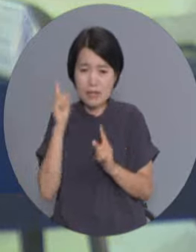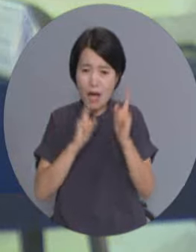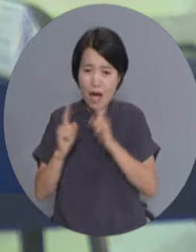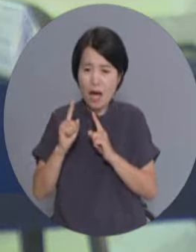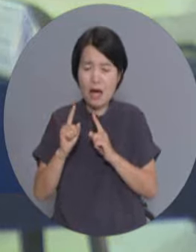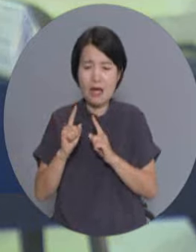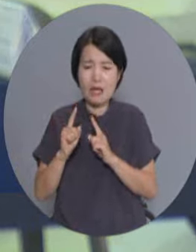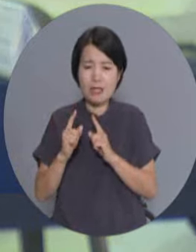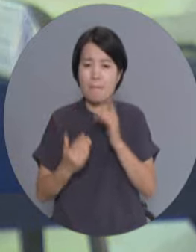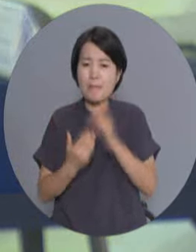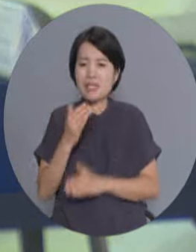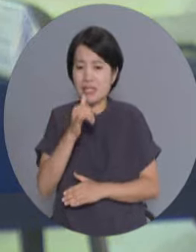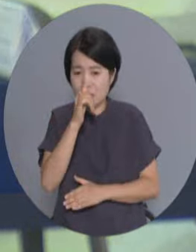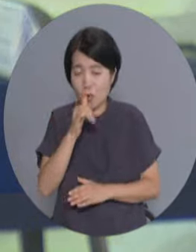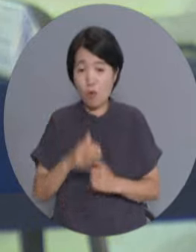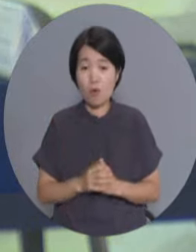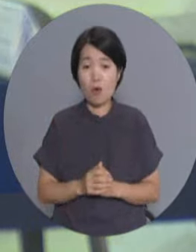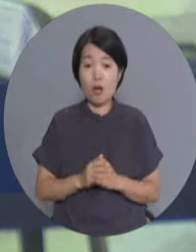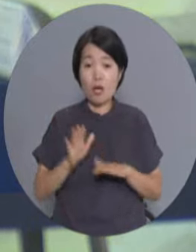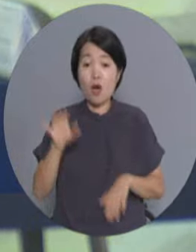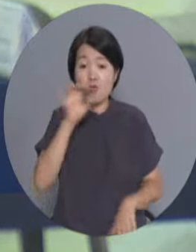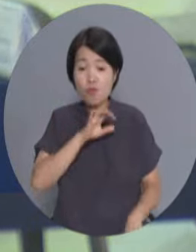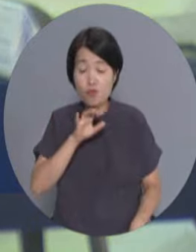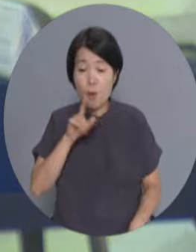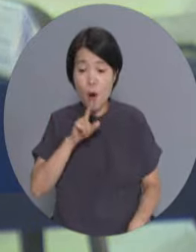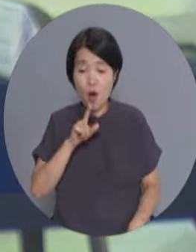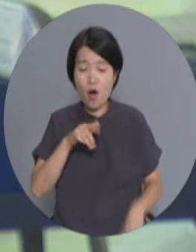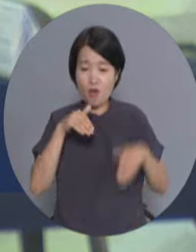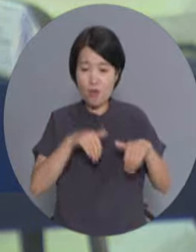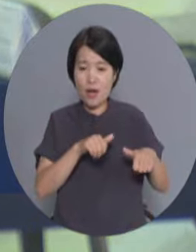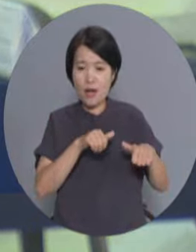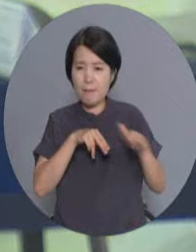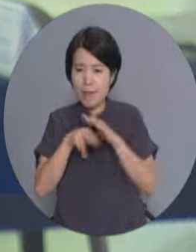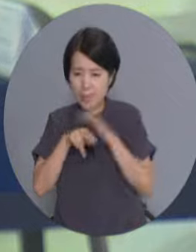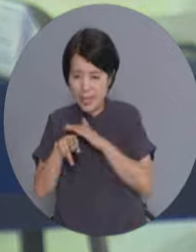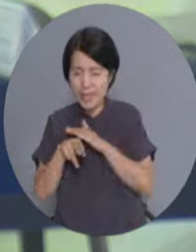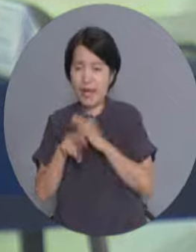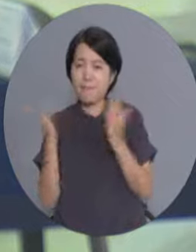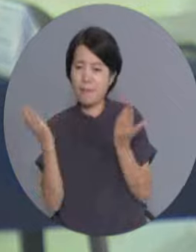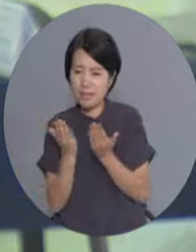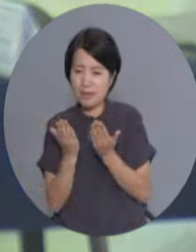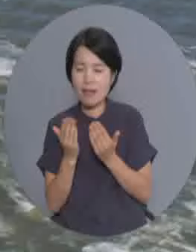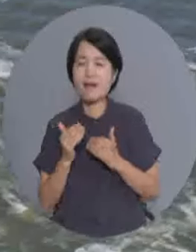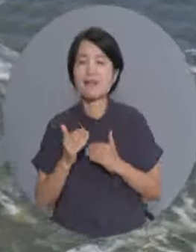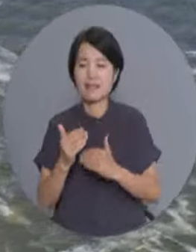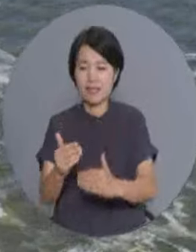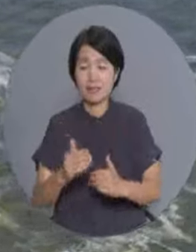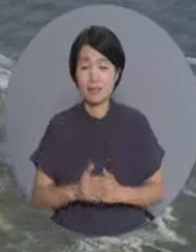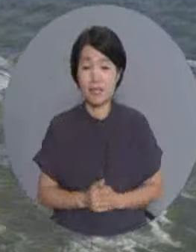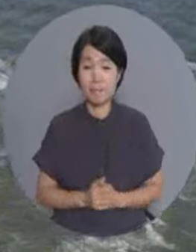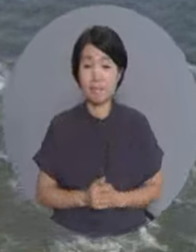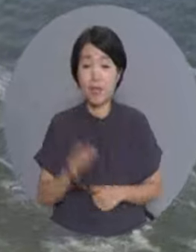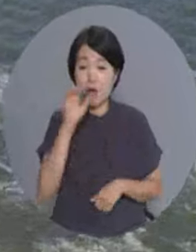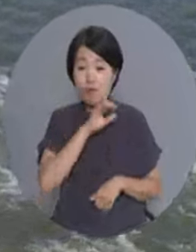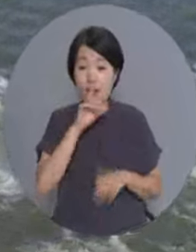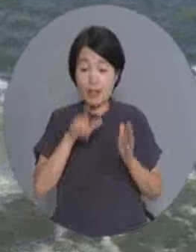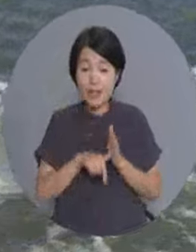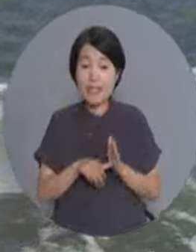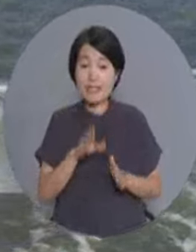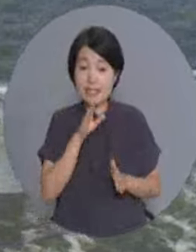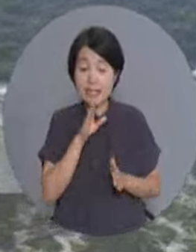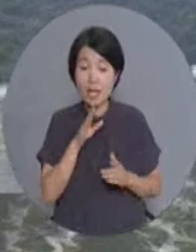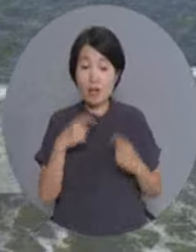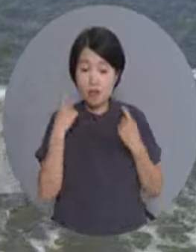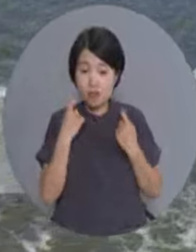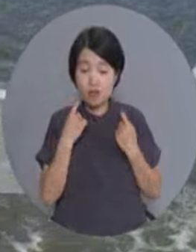가능성이 높고요. 이번 훈련도 승객 대피에 초점을 맞춰서 이번 훈련에는 실제 운항